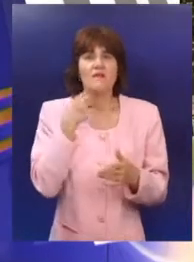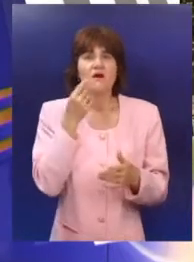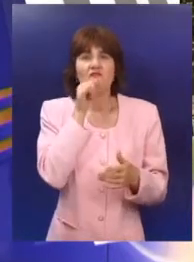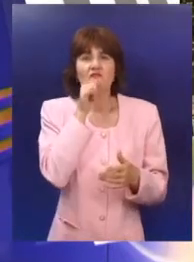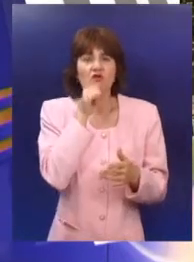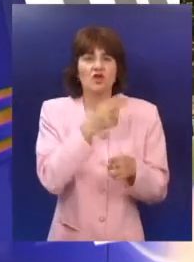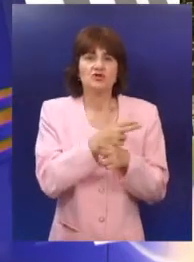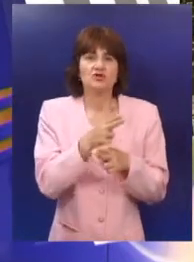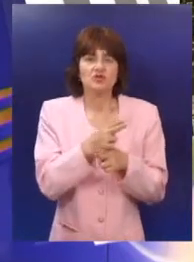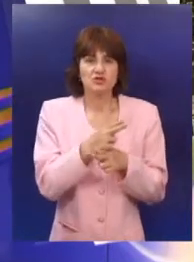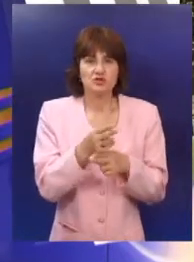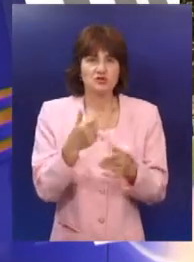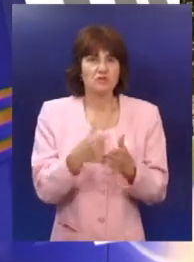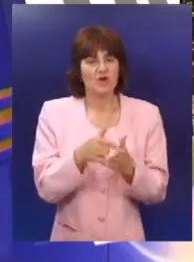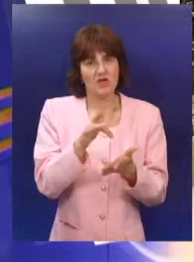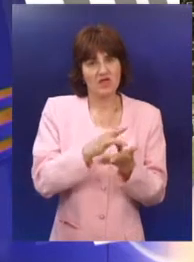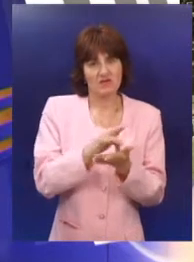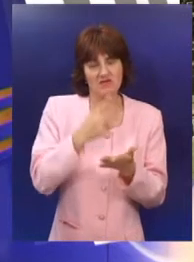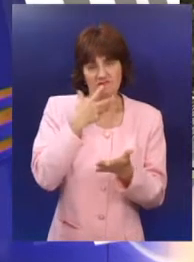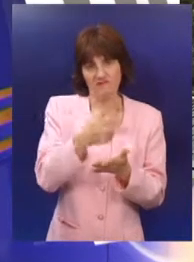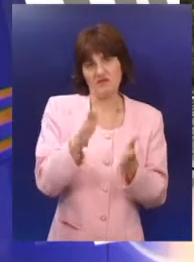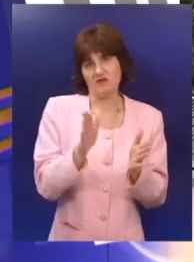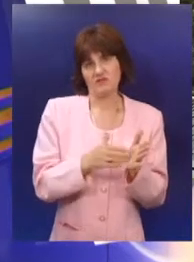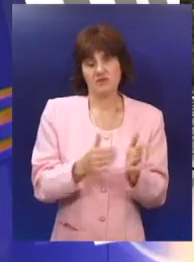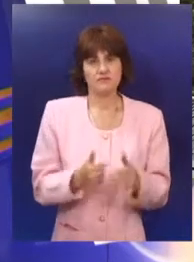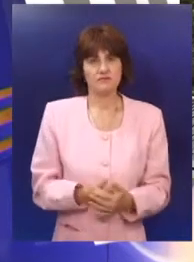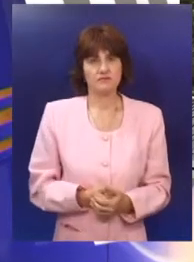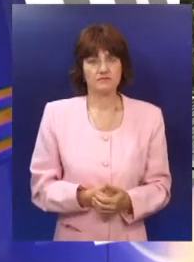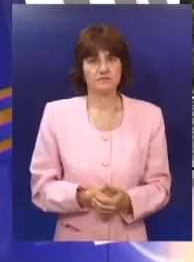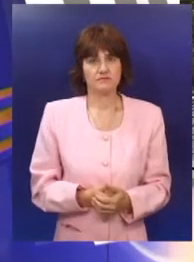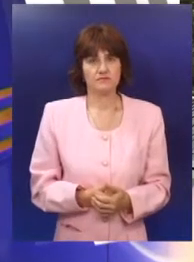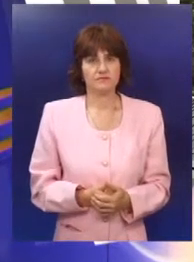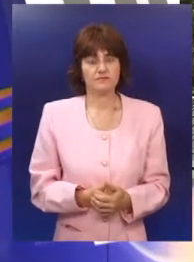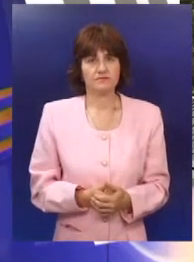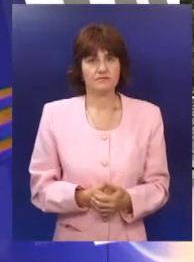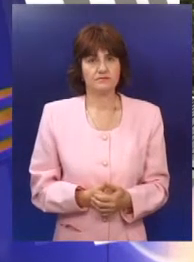park i naravno čistija voda u jezeru kako bi banja Palić bila kompletna.